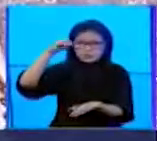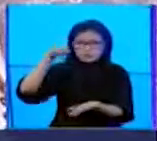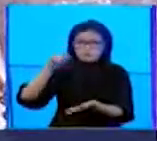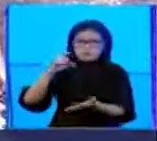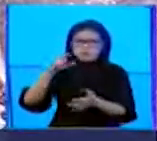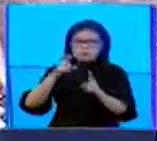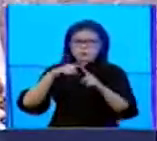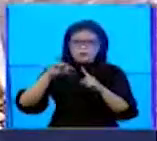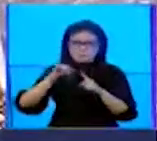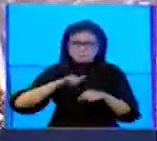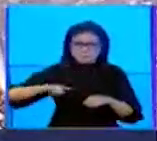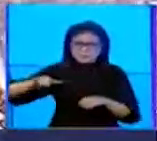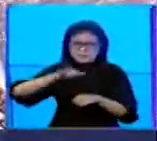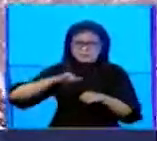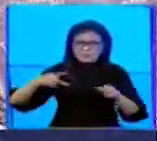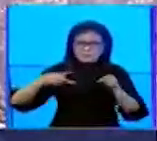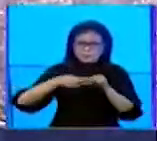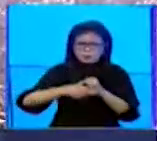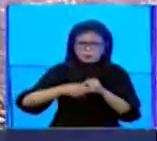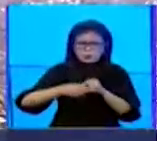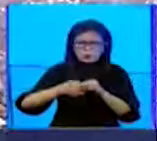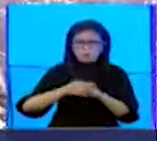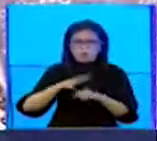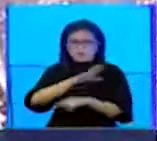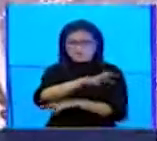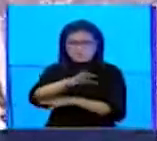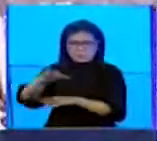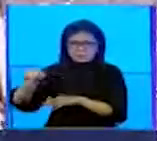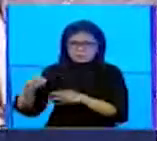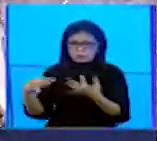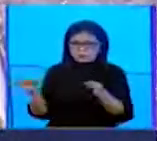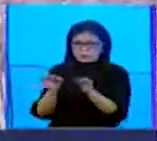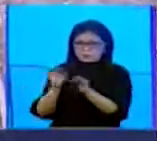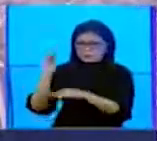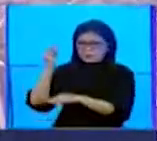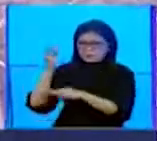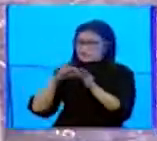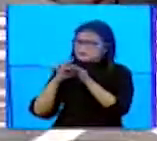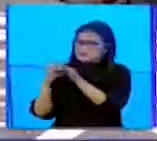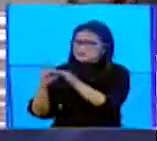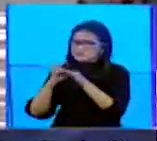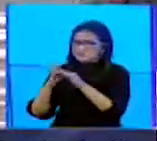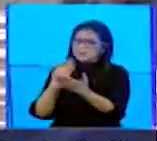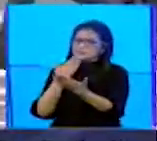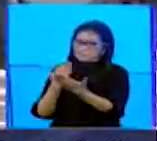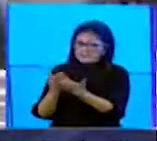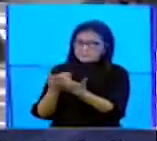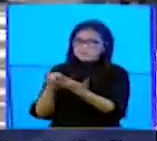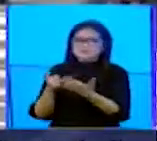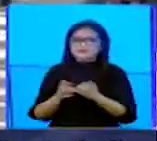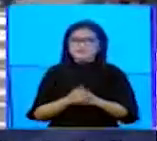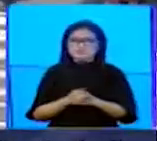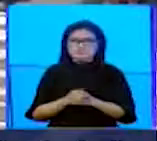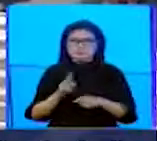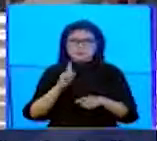dikurangi, kemudian juga dari daerah-daerah setempat yang terus bekerja sama dan bersinergi. Namun upaya ini tetap